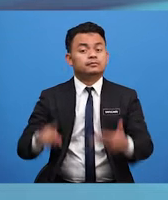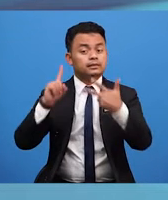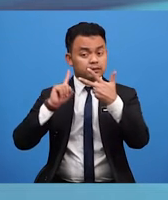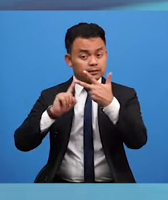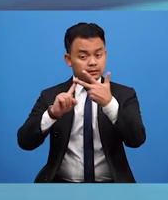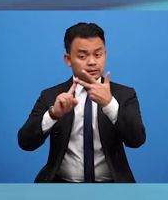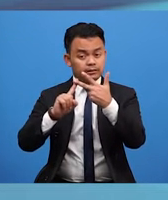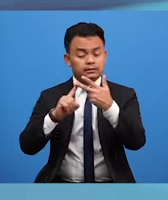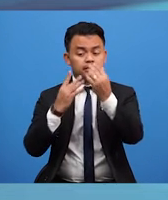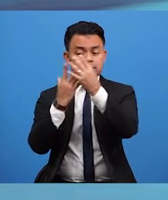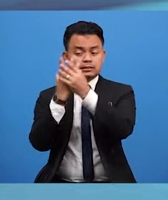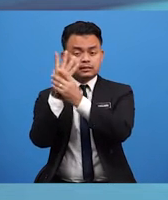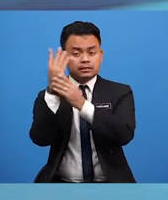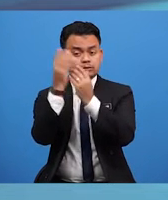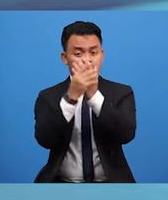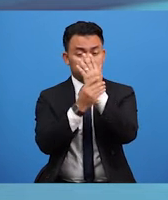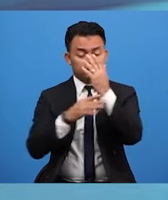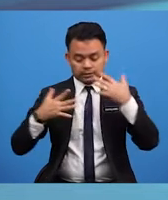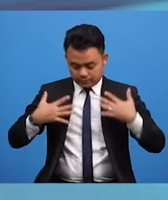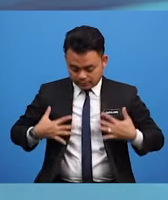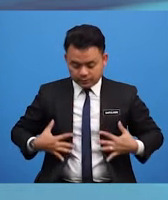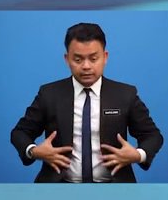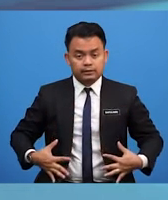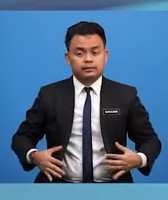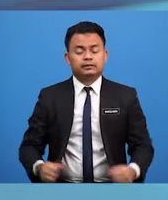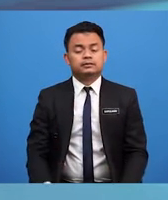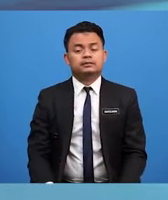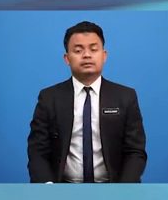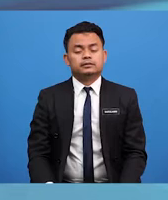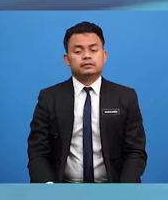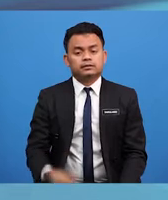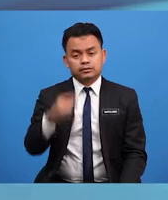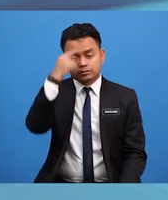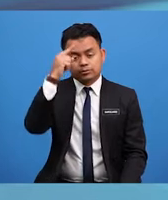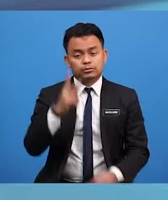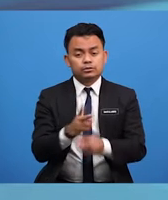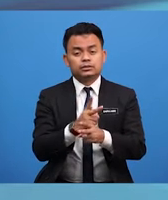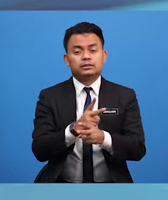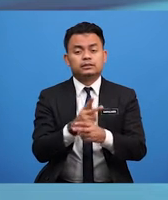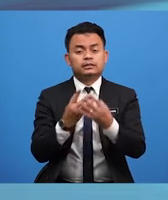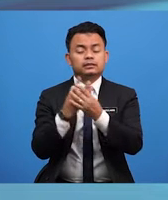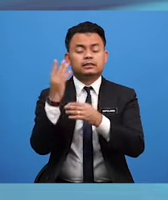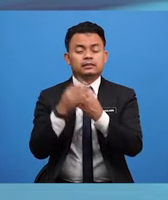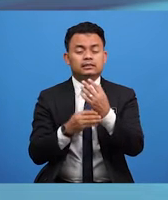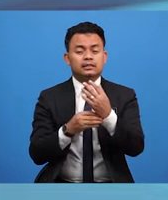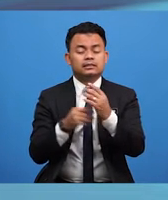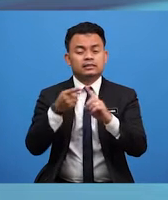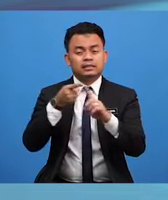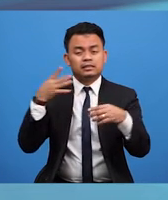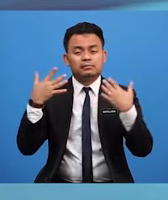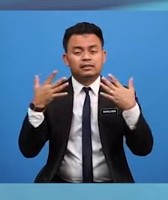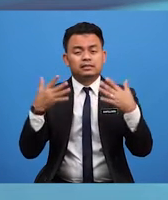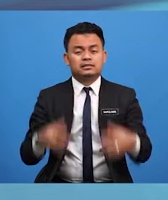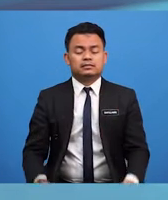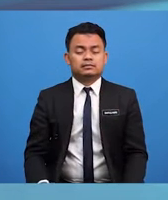Ketiga, sarung tangan kain. Ia untuk melindungi tangan daripada kepanasan ketika memegang blok.